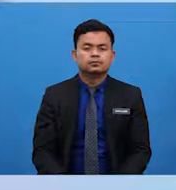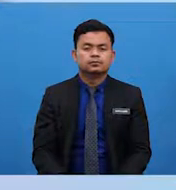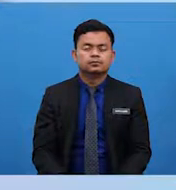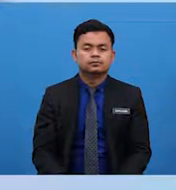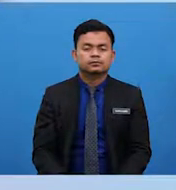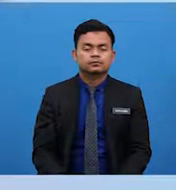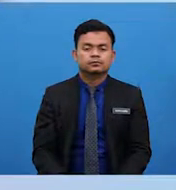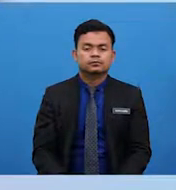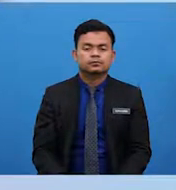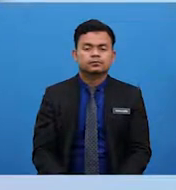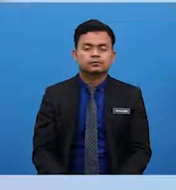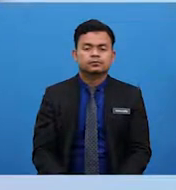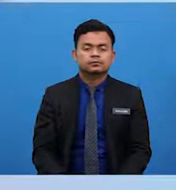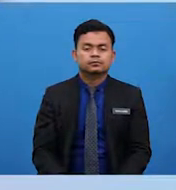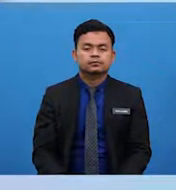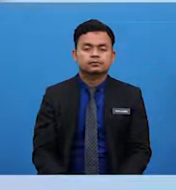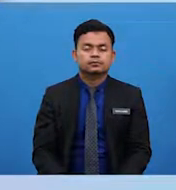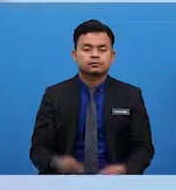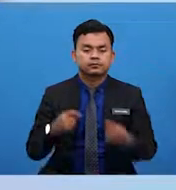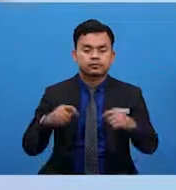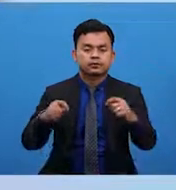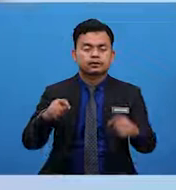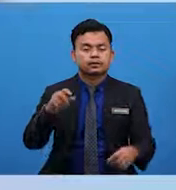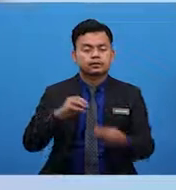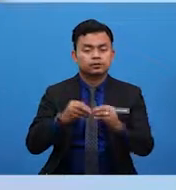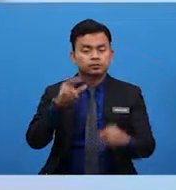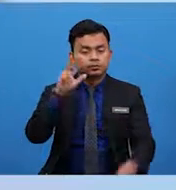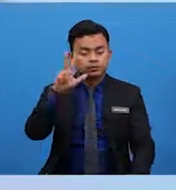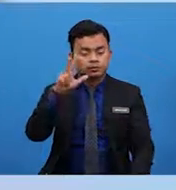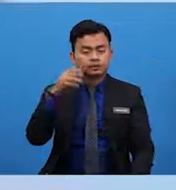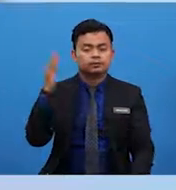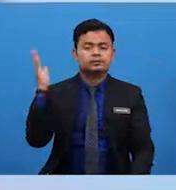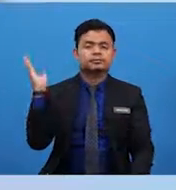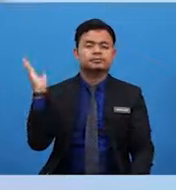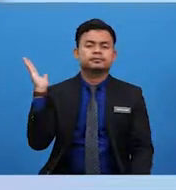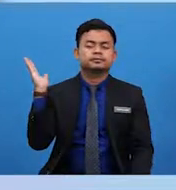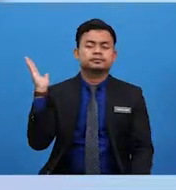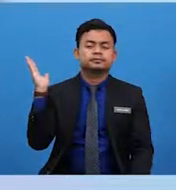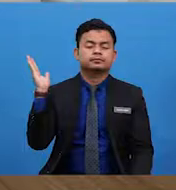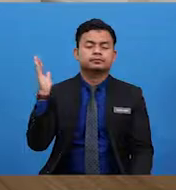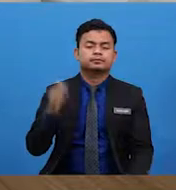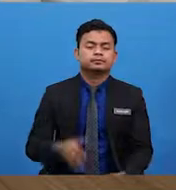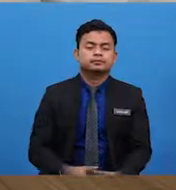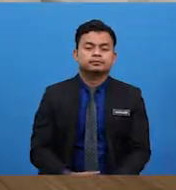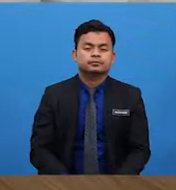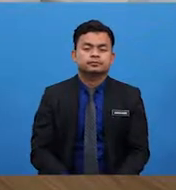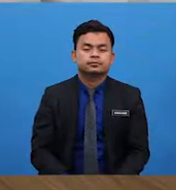betul oke centhini yang ketiga adalah teknik tenebrisme Hei tenebrisme